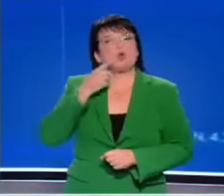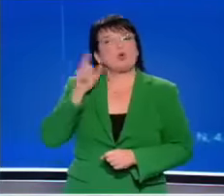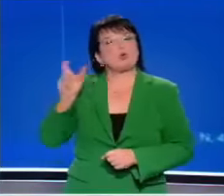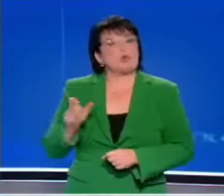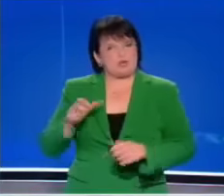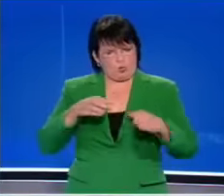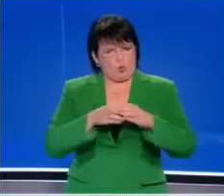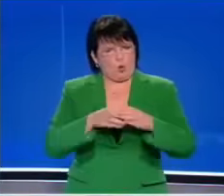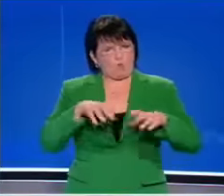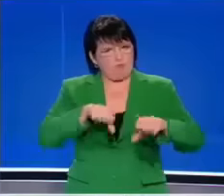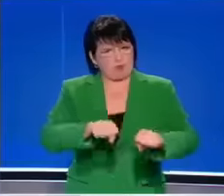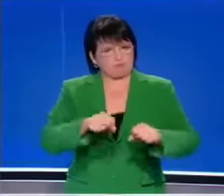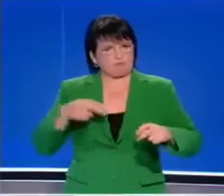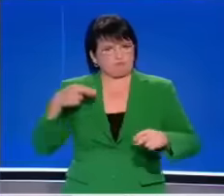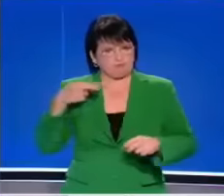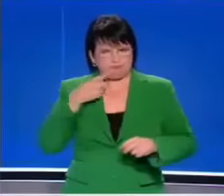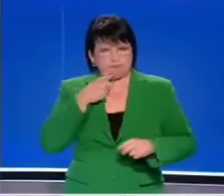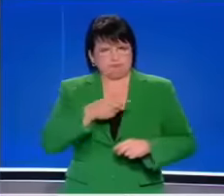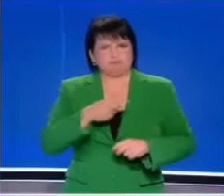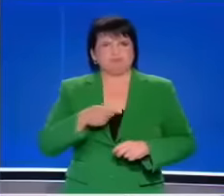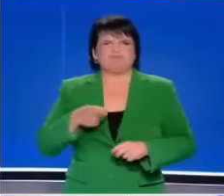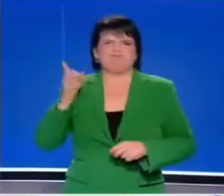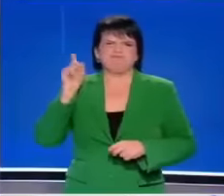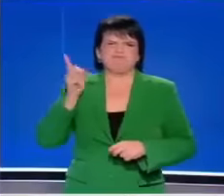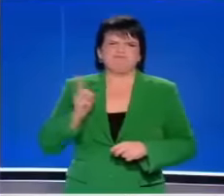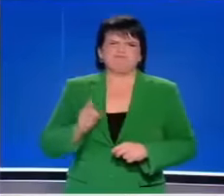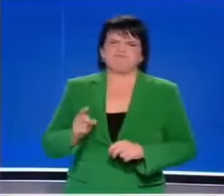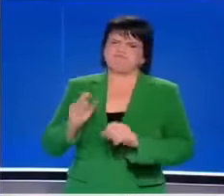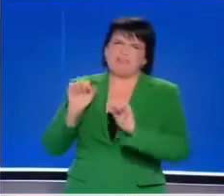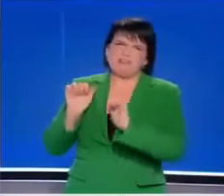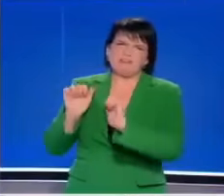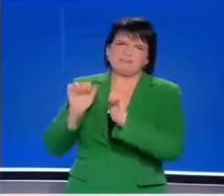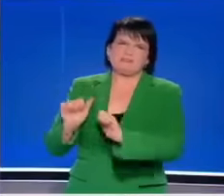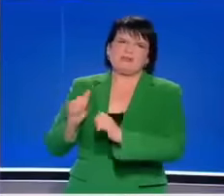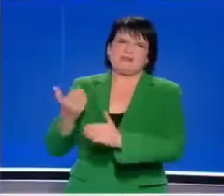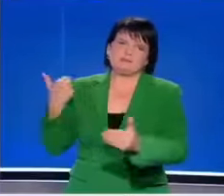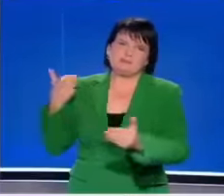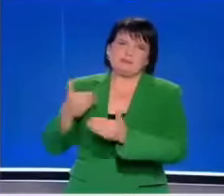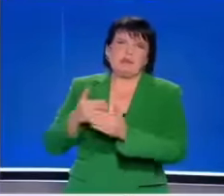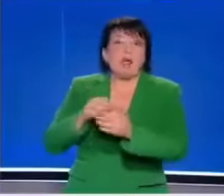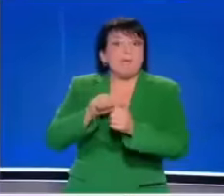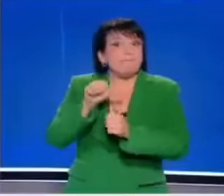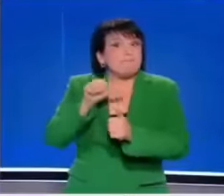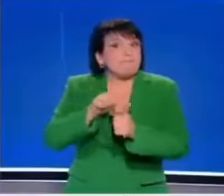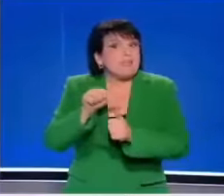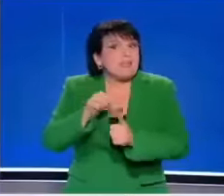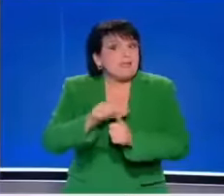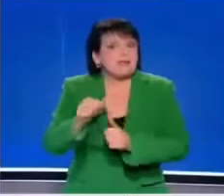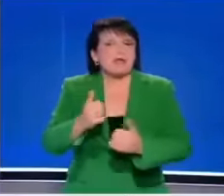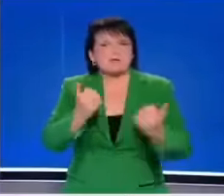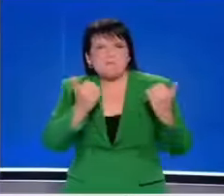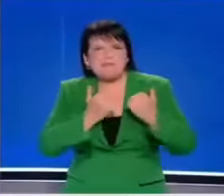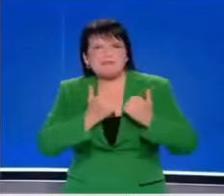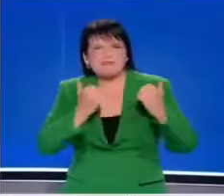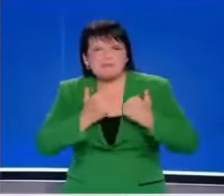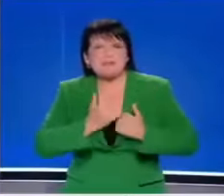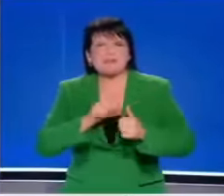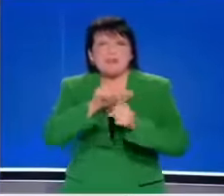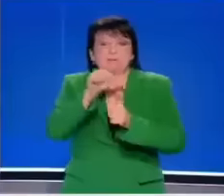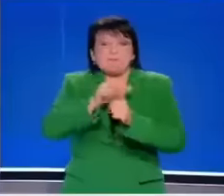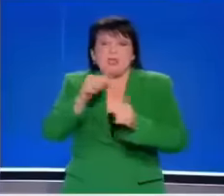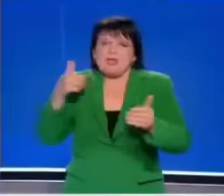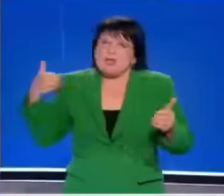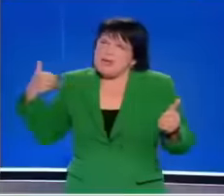το κυβερνών κόμμα σας άσκησε πολύ ισχυρό pressing όλες τις προηγούμενες ημέρες μήνες ολκ μήνες